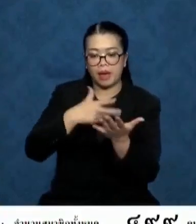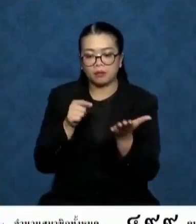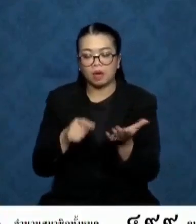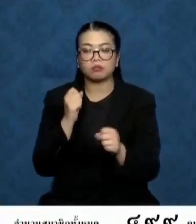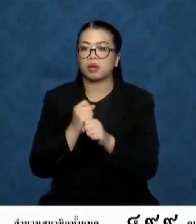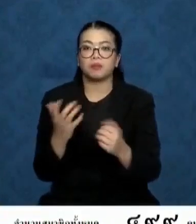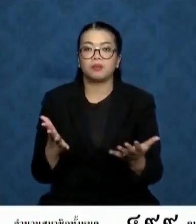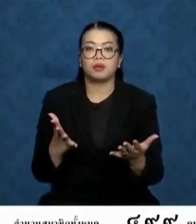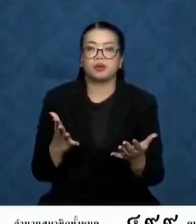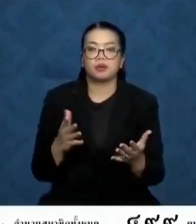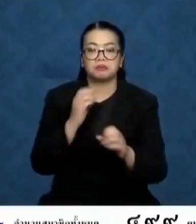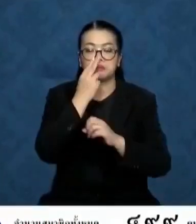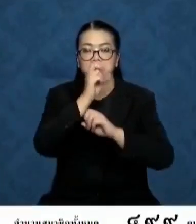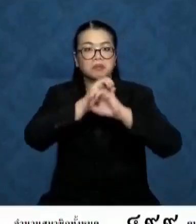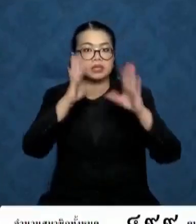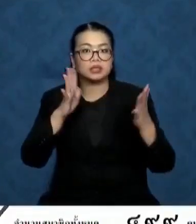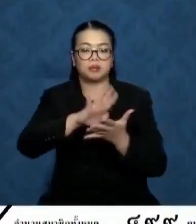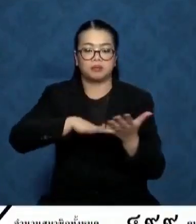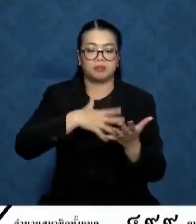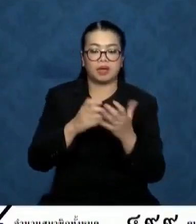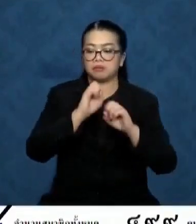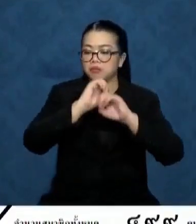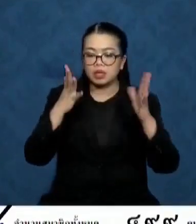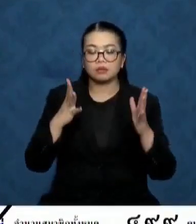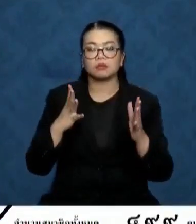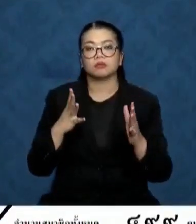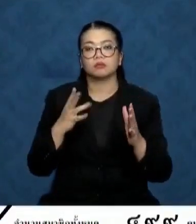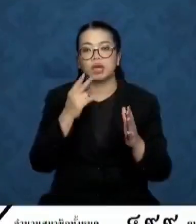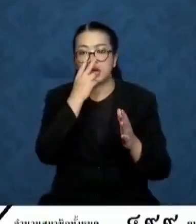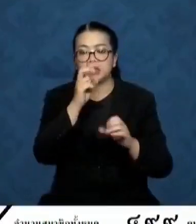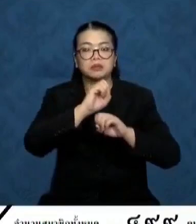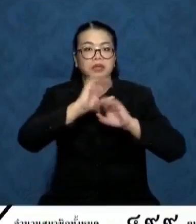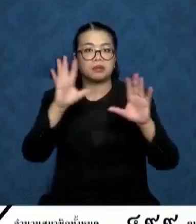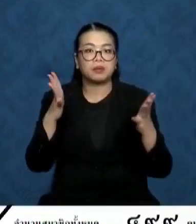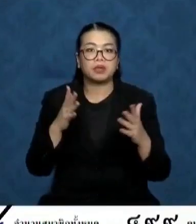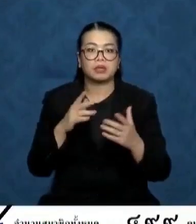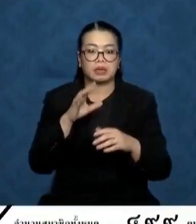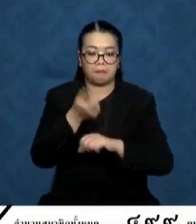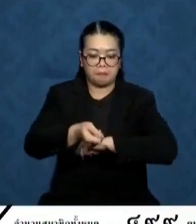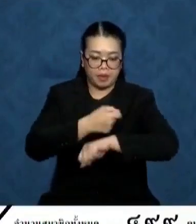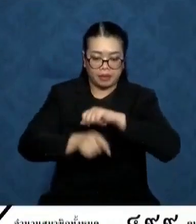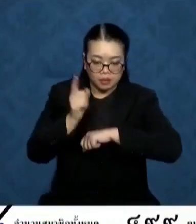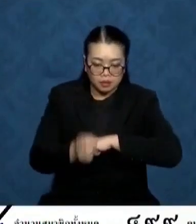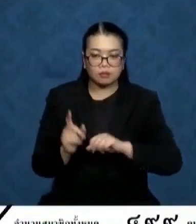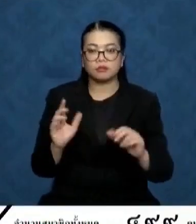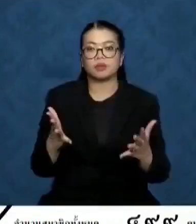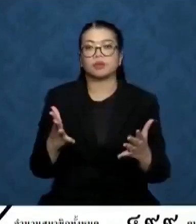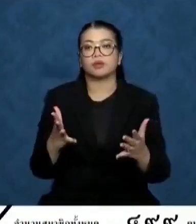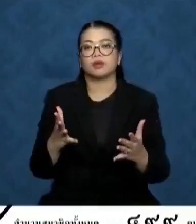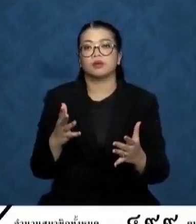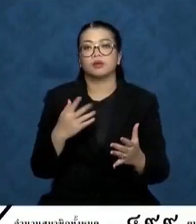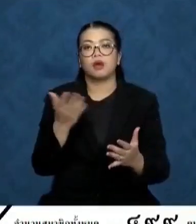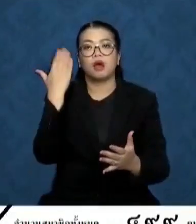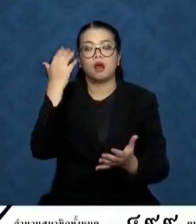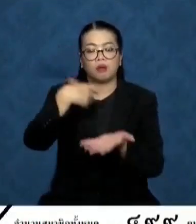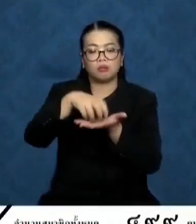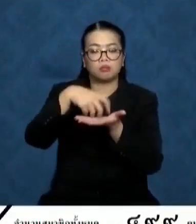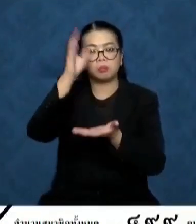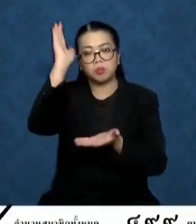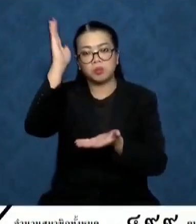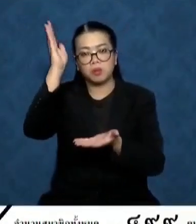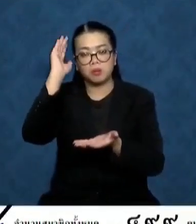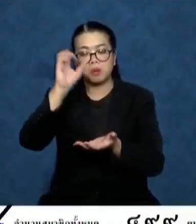บ้างไม่มีรูปธรรมที่จับต้องได้วันนั้นท่านนายกก็ตอบพวก